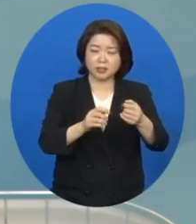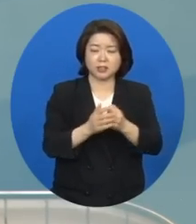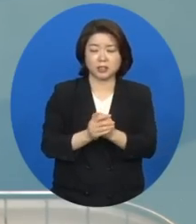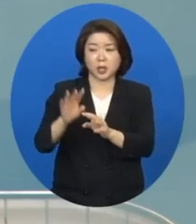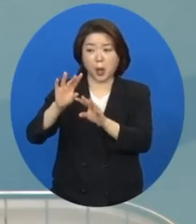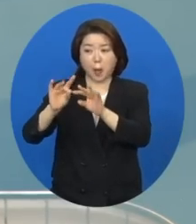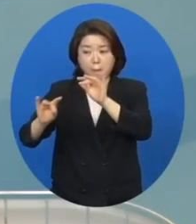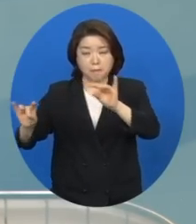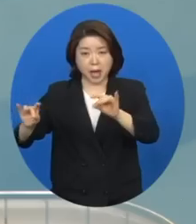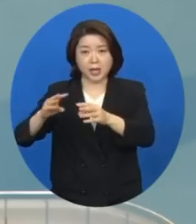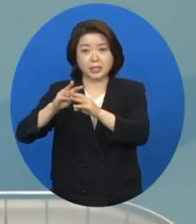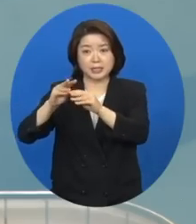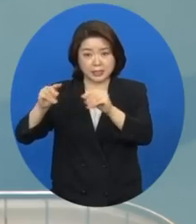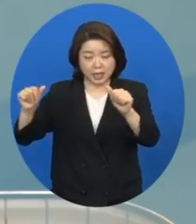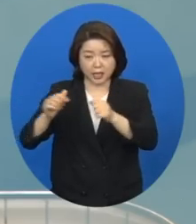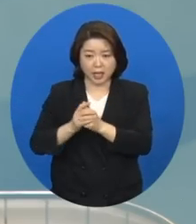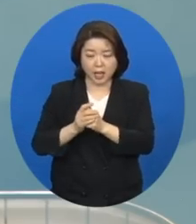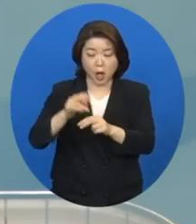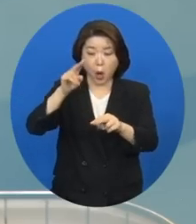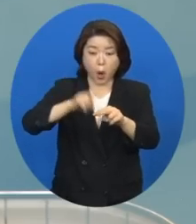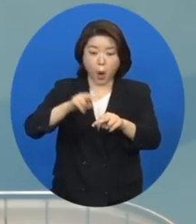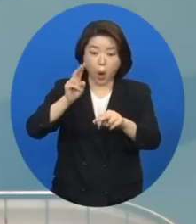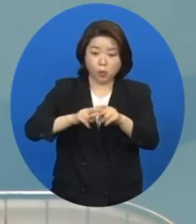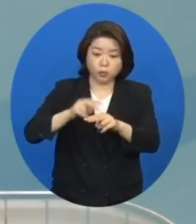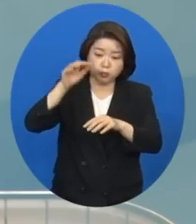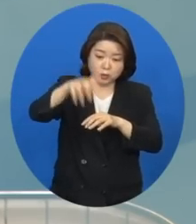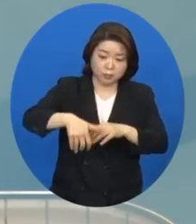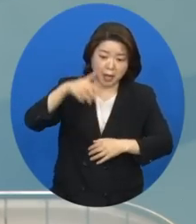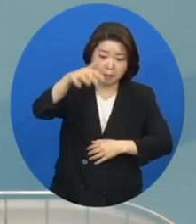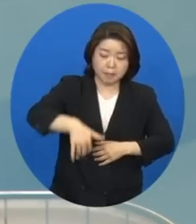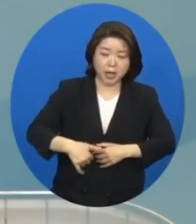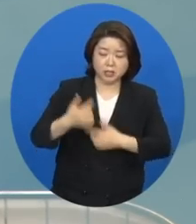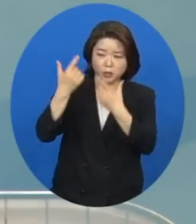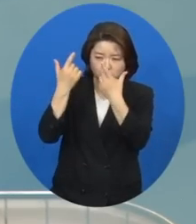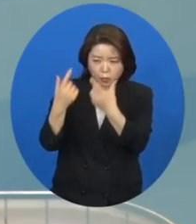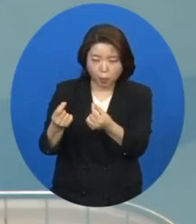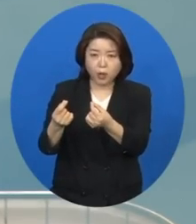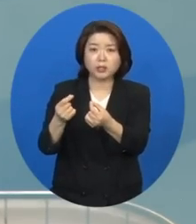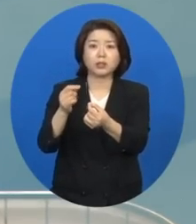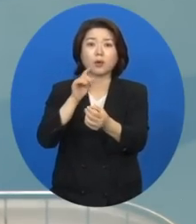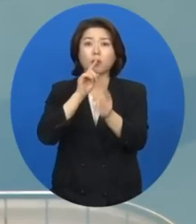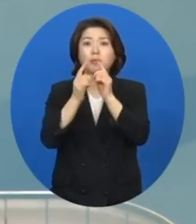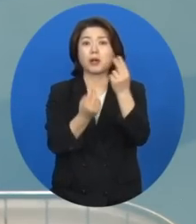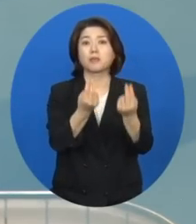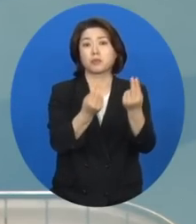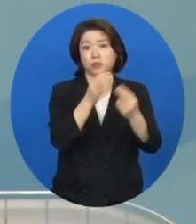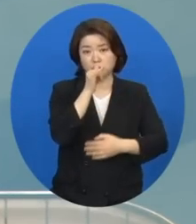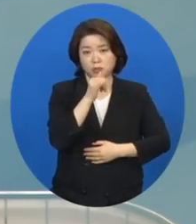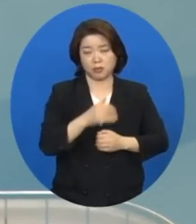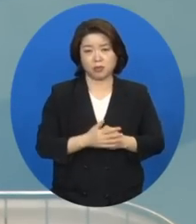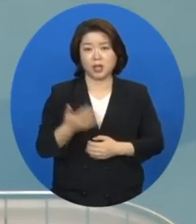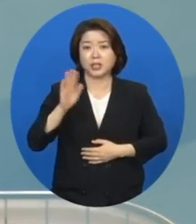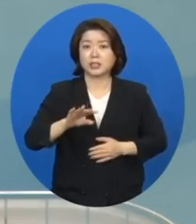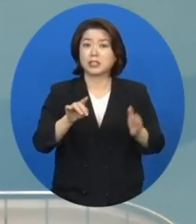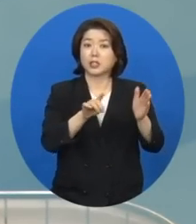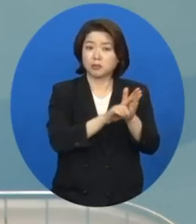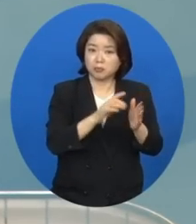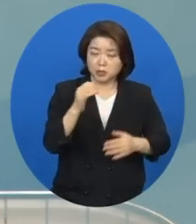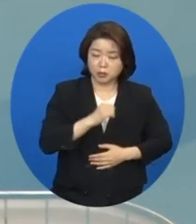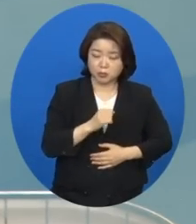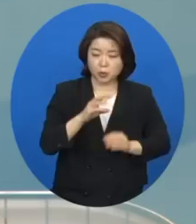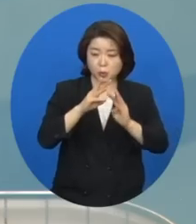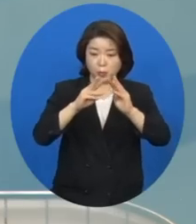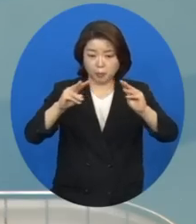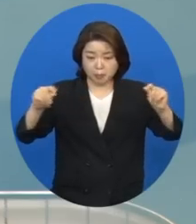땅에 우물을 파는 것과 같다고 하셨어요. 그런데 믿음으로 마른